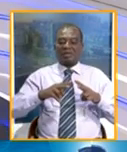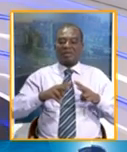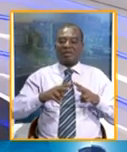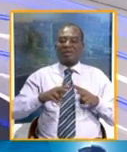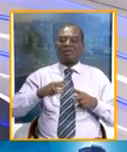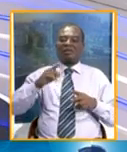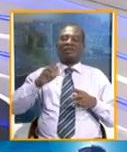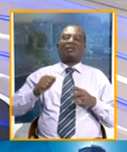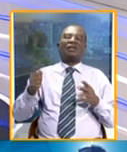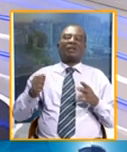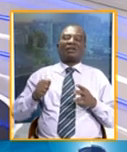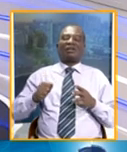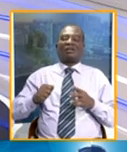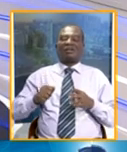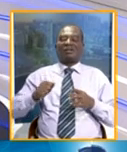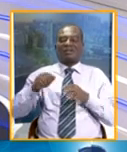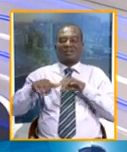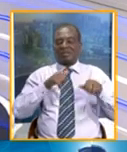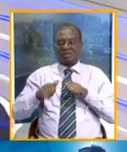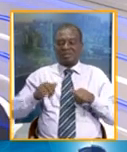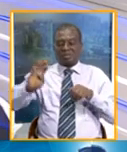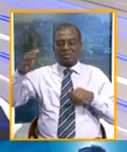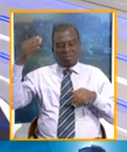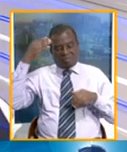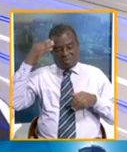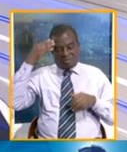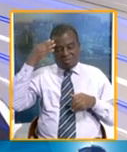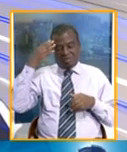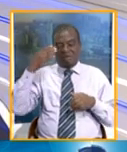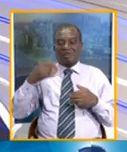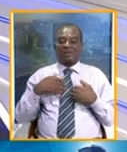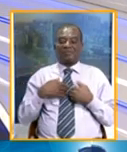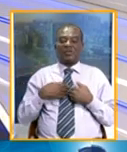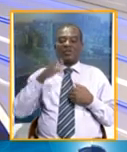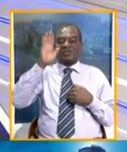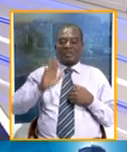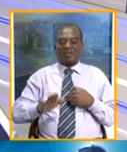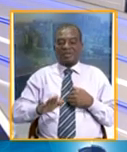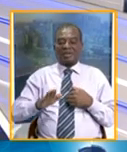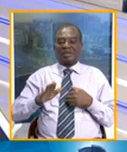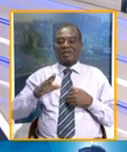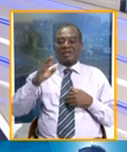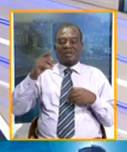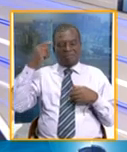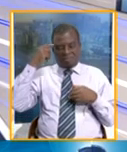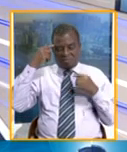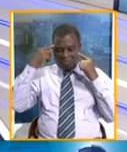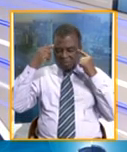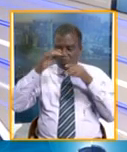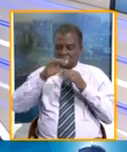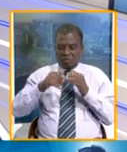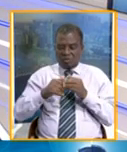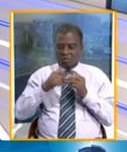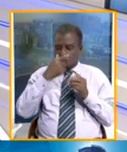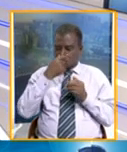actions du Premier ministre Ahmed Bakayoko. Les élus locaux et populations ont salué récemment la mémoire du chef du